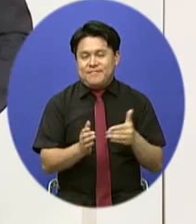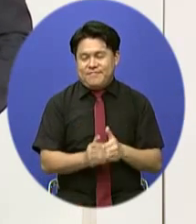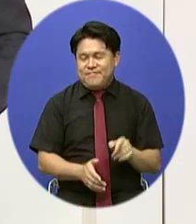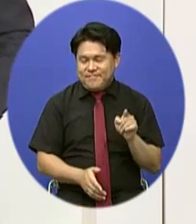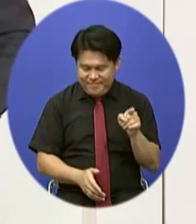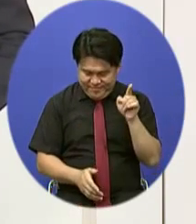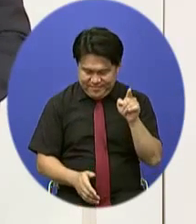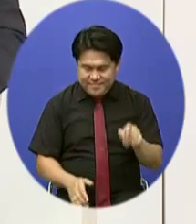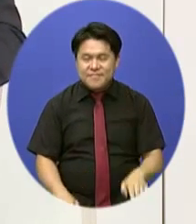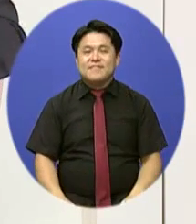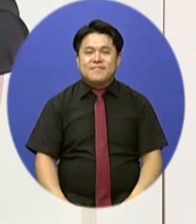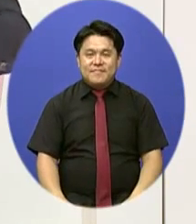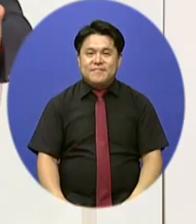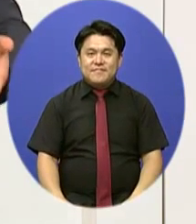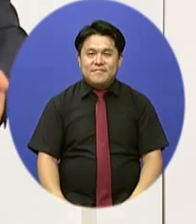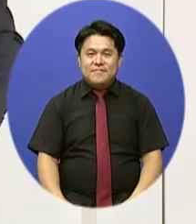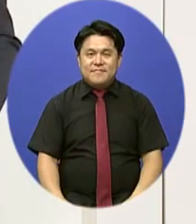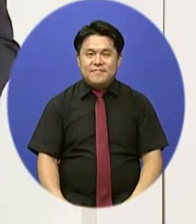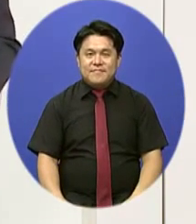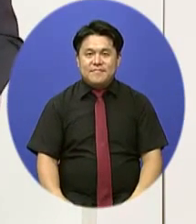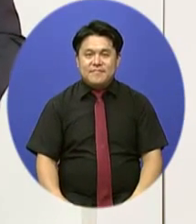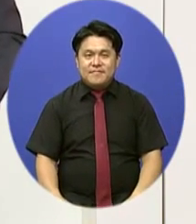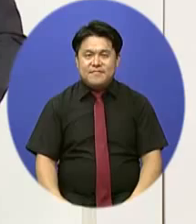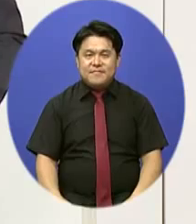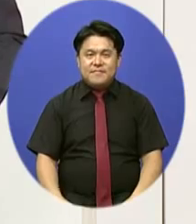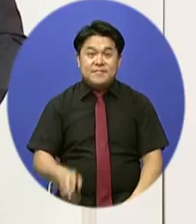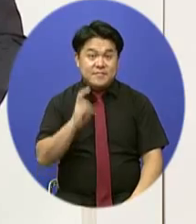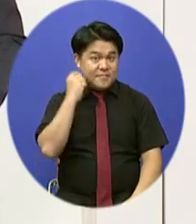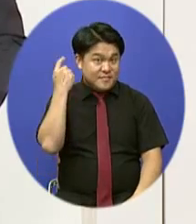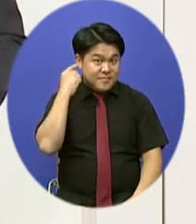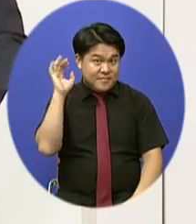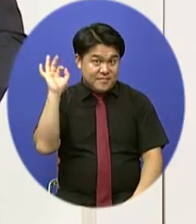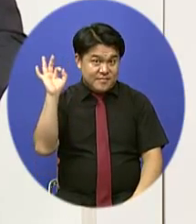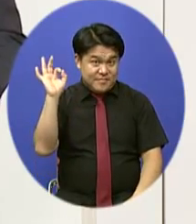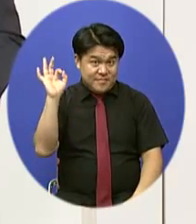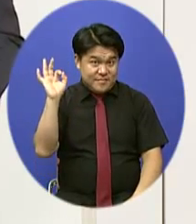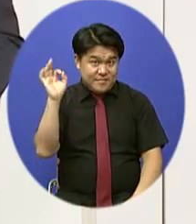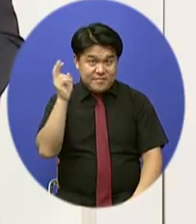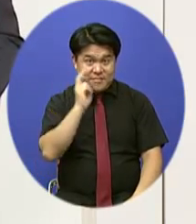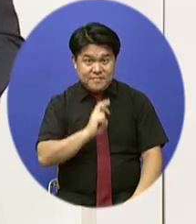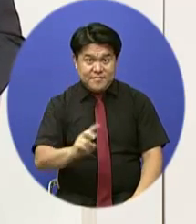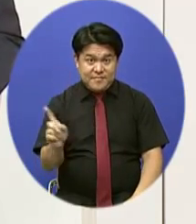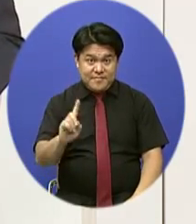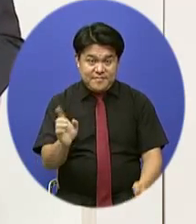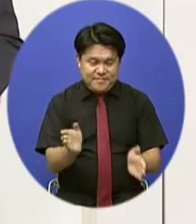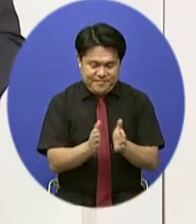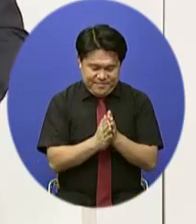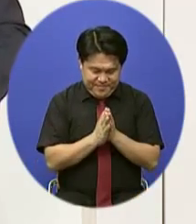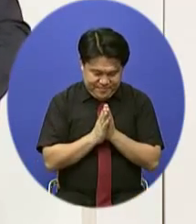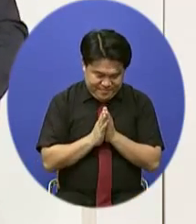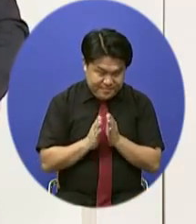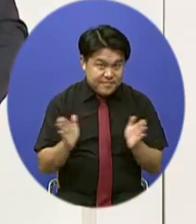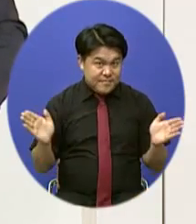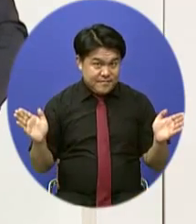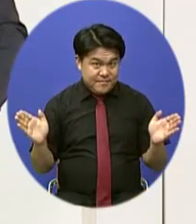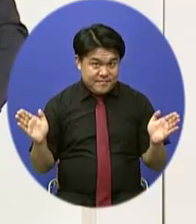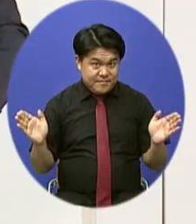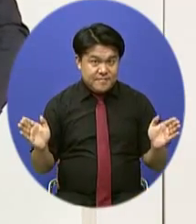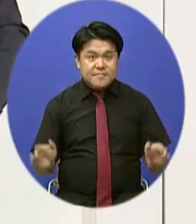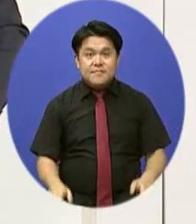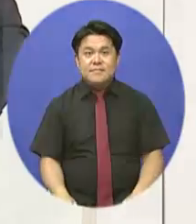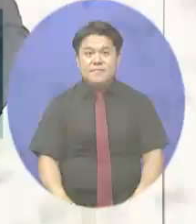같은 인생 노래 심사가 완료가 됩니다. 네. 자 들어보죠. 네. 부초 같은 인생 음악